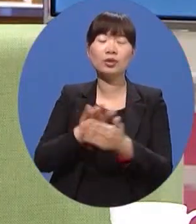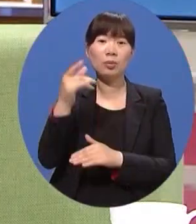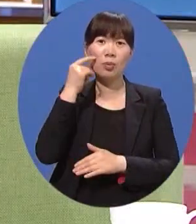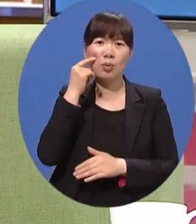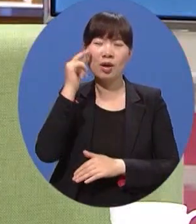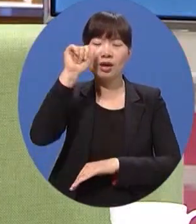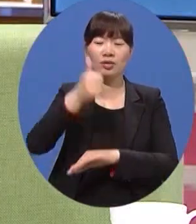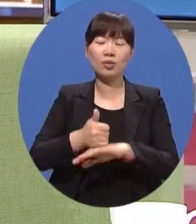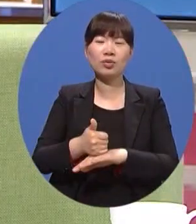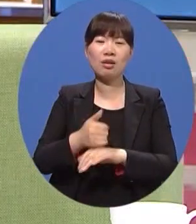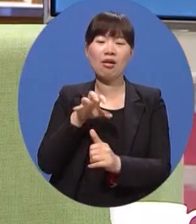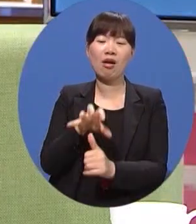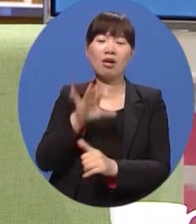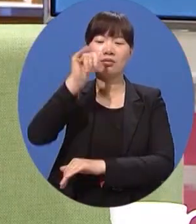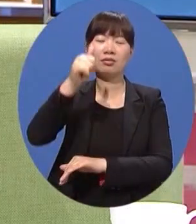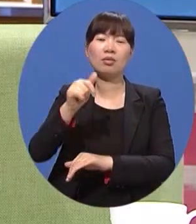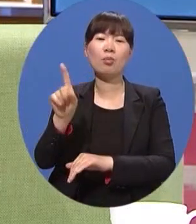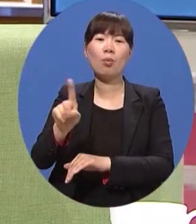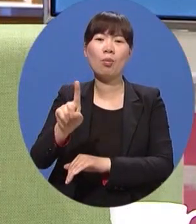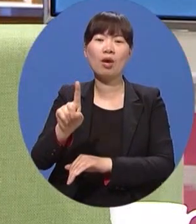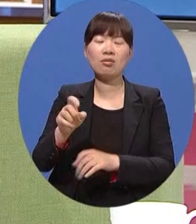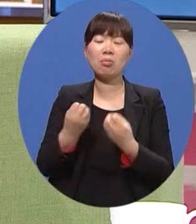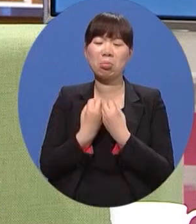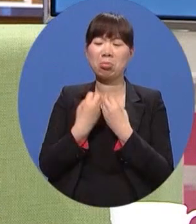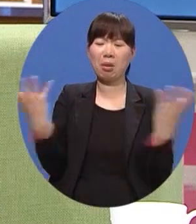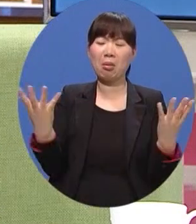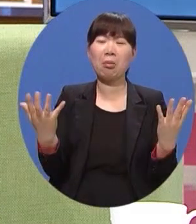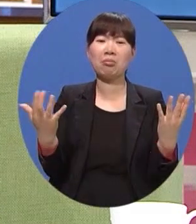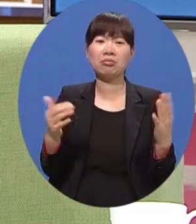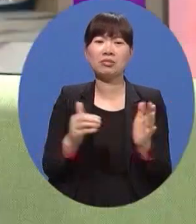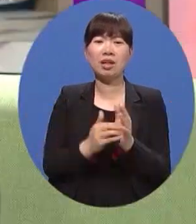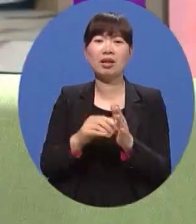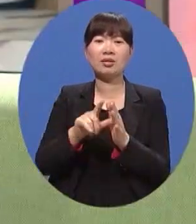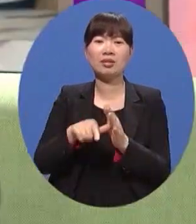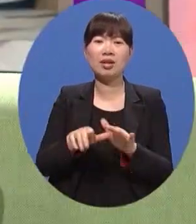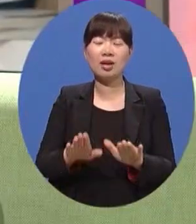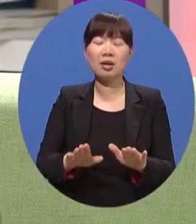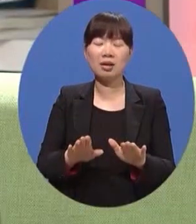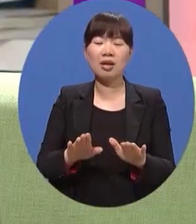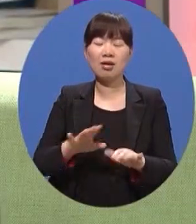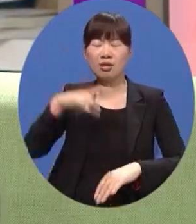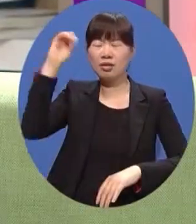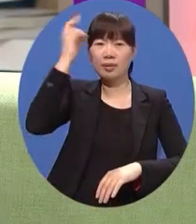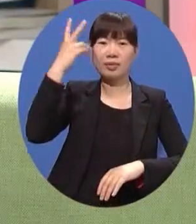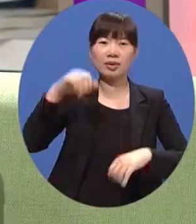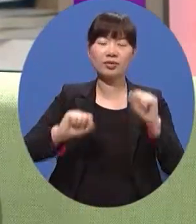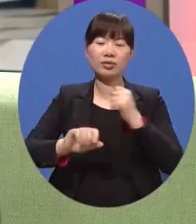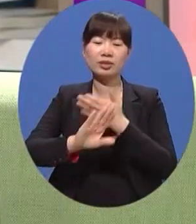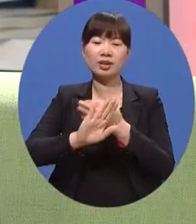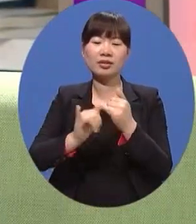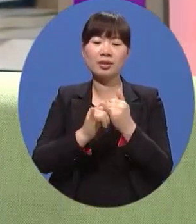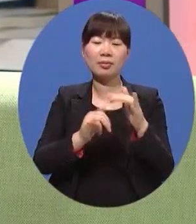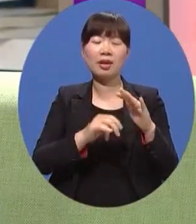하면 결국 억눌렸던 게 나중에 터져나온다는 거죠. 그때는 돌출 행동이나 혹은 남을